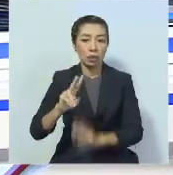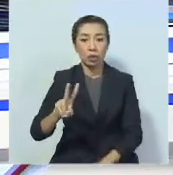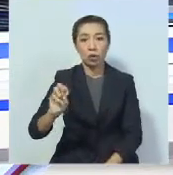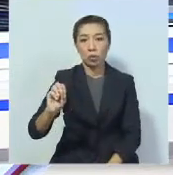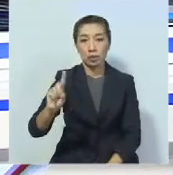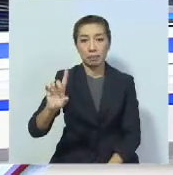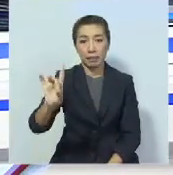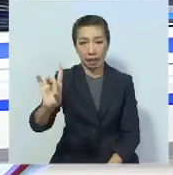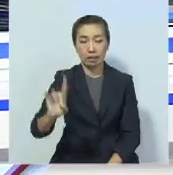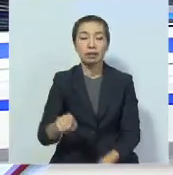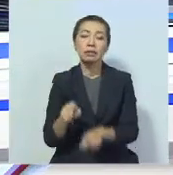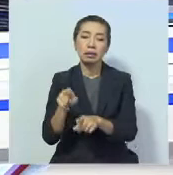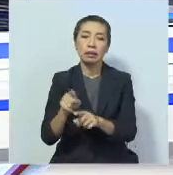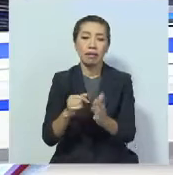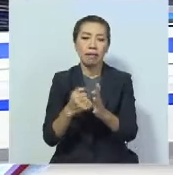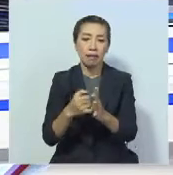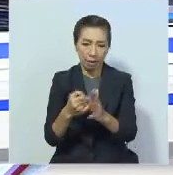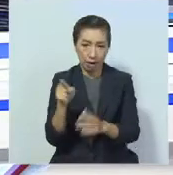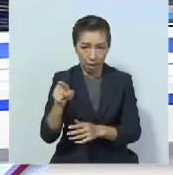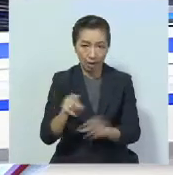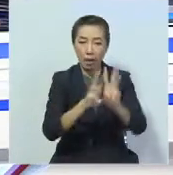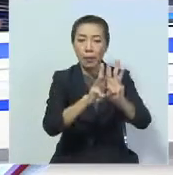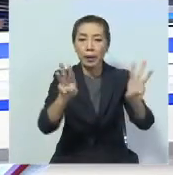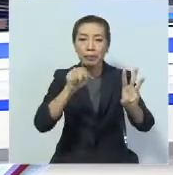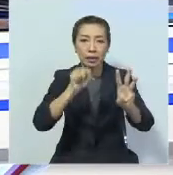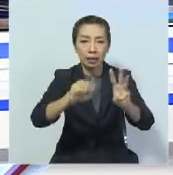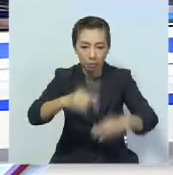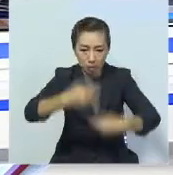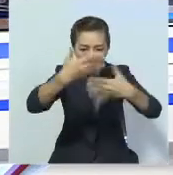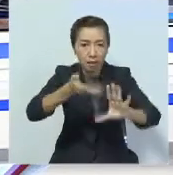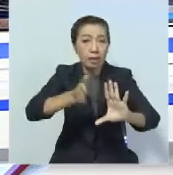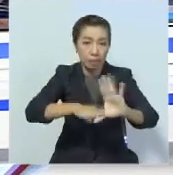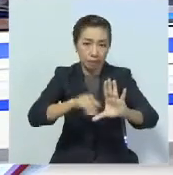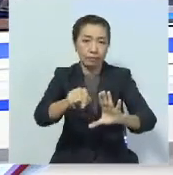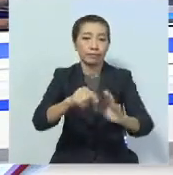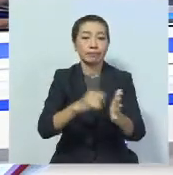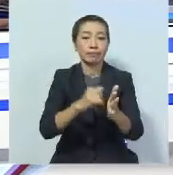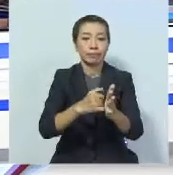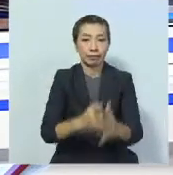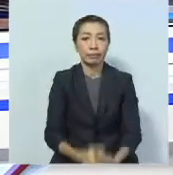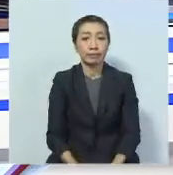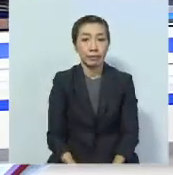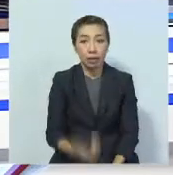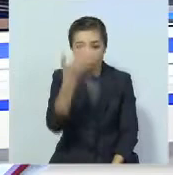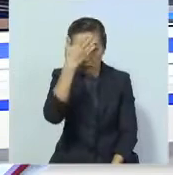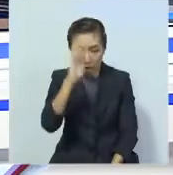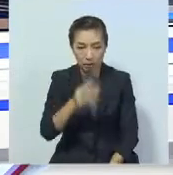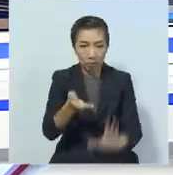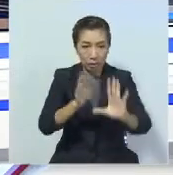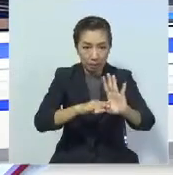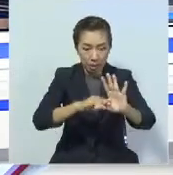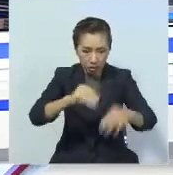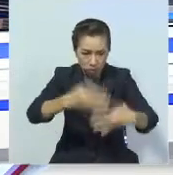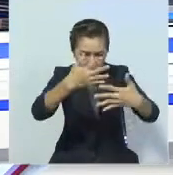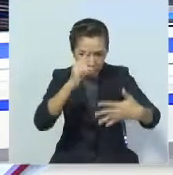ะนี่สะดวกมากๆนะคะใบอุ่นไอรัก 2018.com นะคะ เข้าไปสมัครแล้วเลือกเส้นทางที่เห